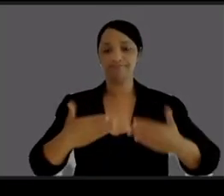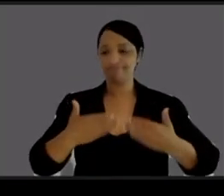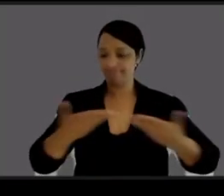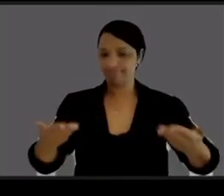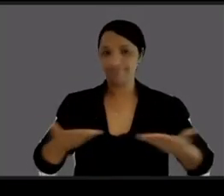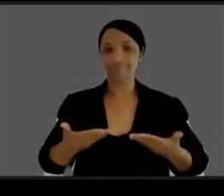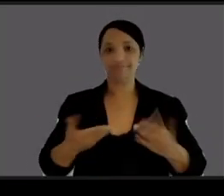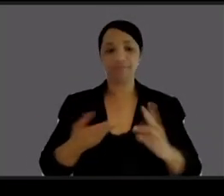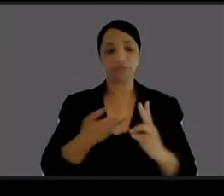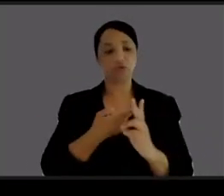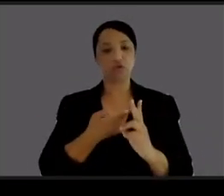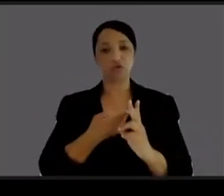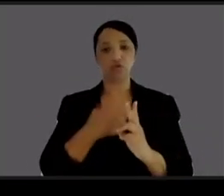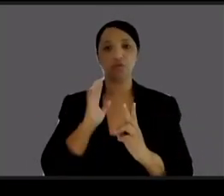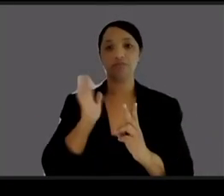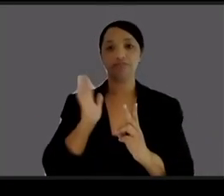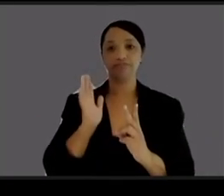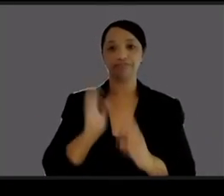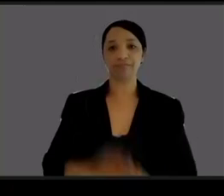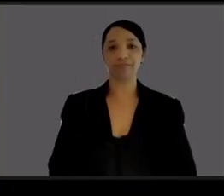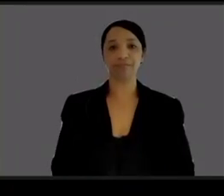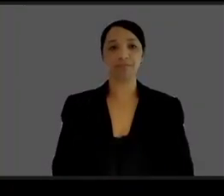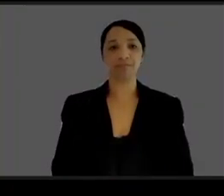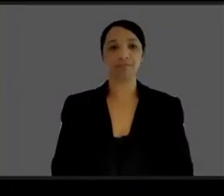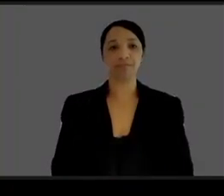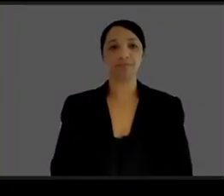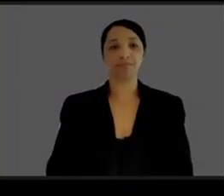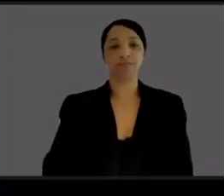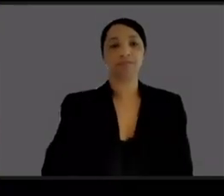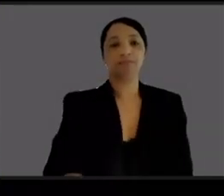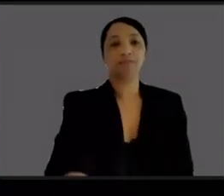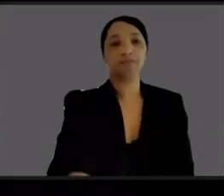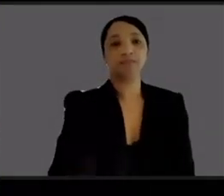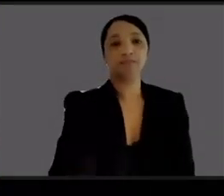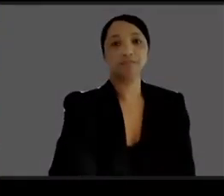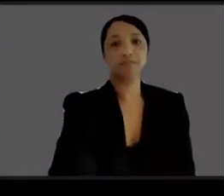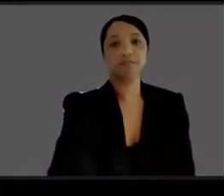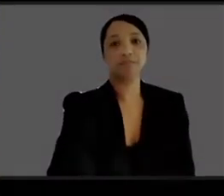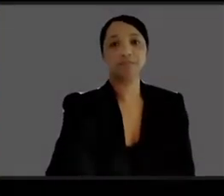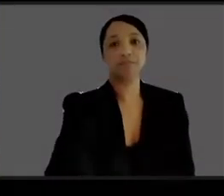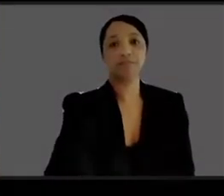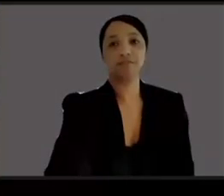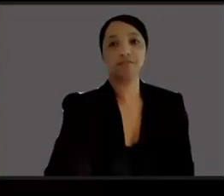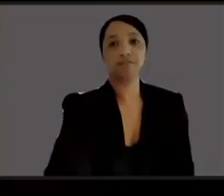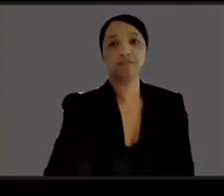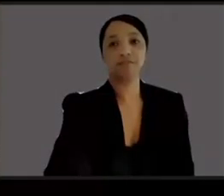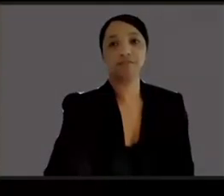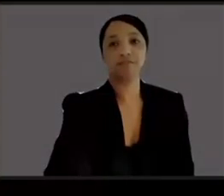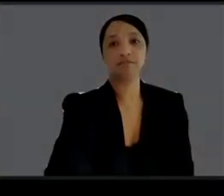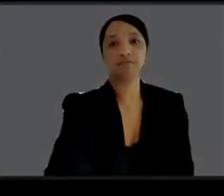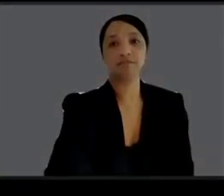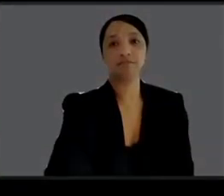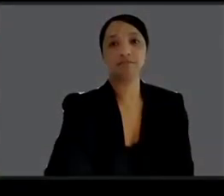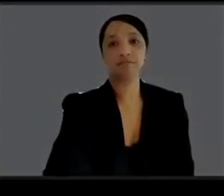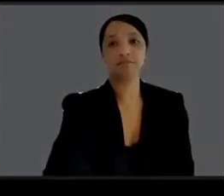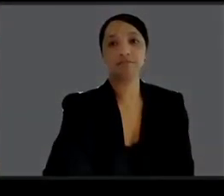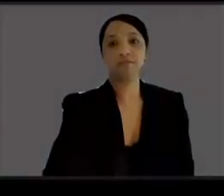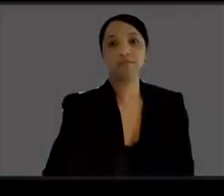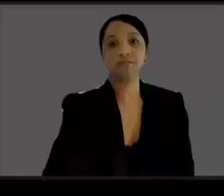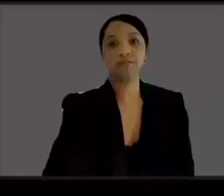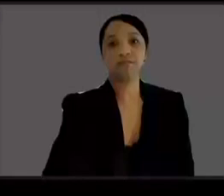معي بالسيد لي وبصاحب المعالي دوله رئيس الوزراء الياباني